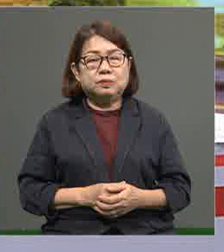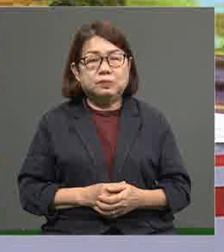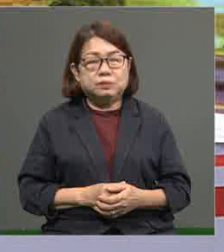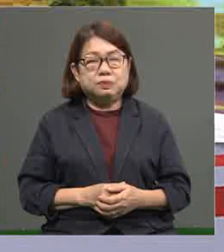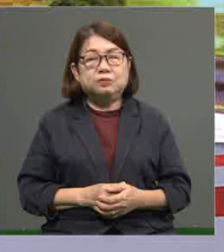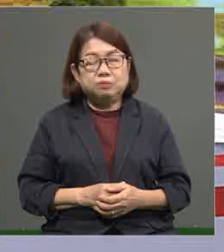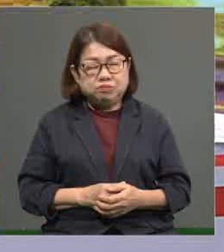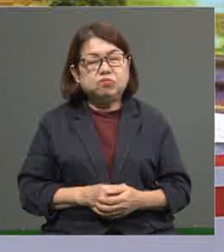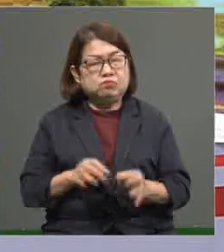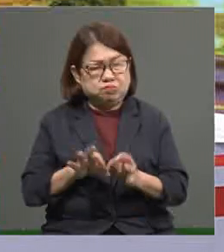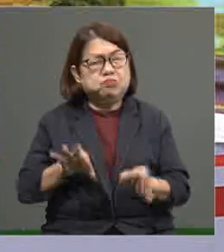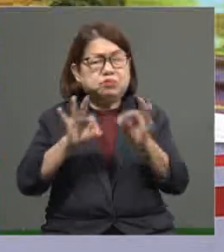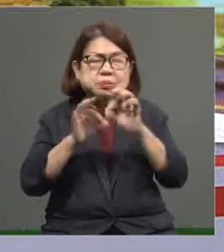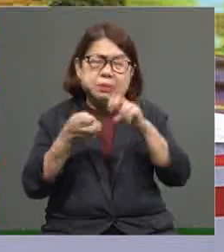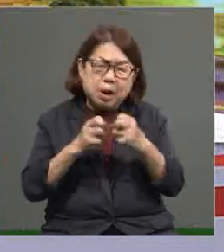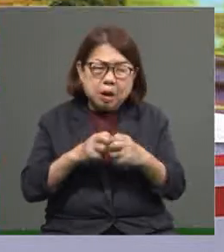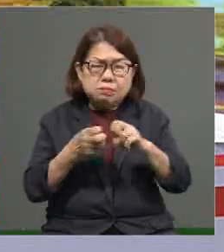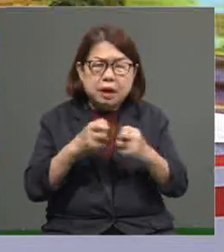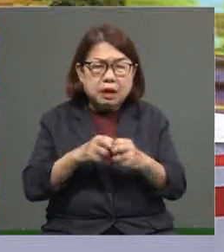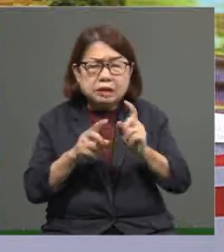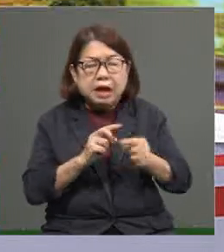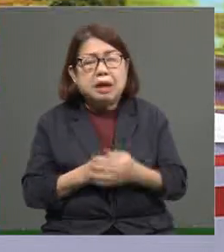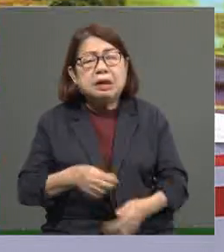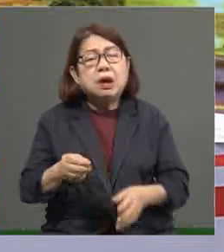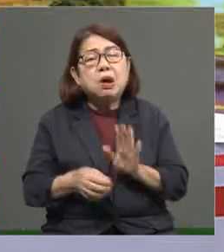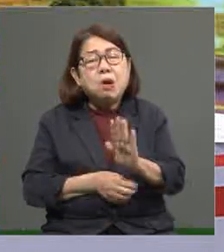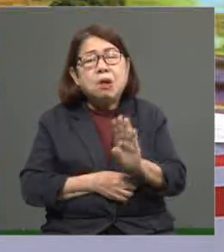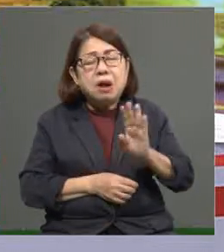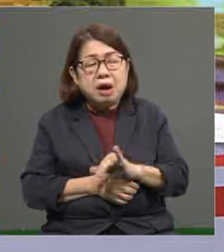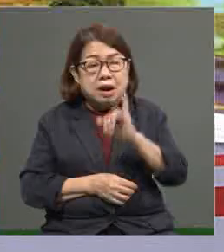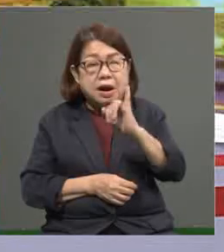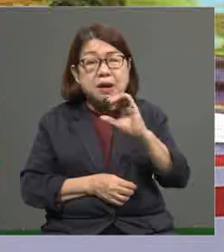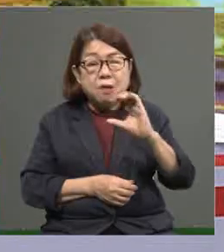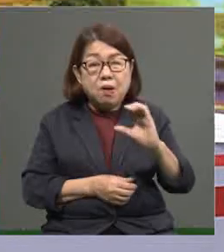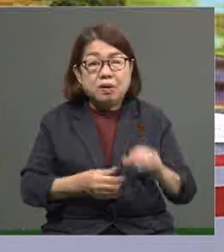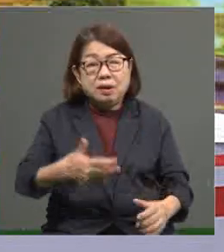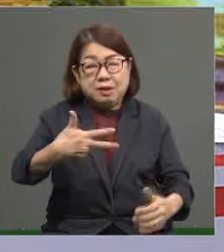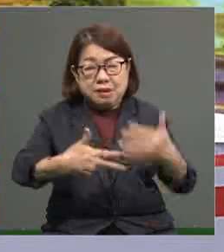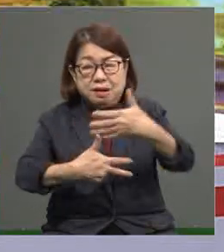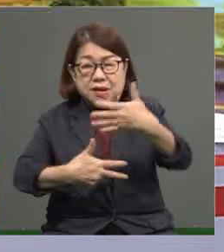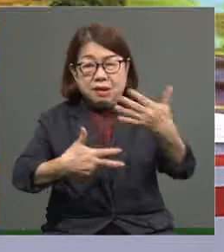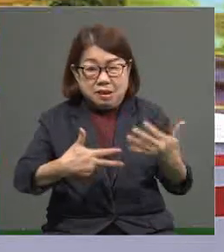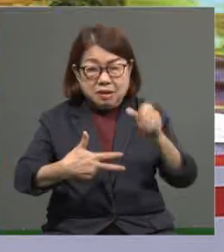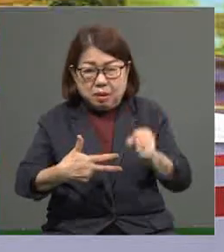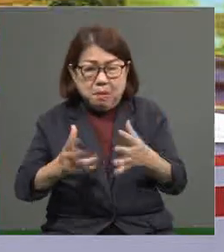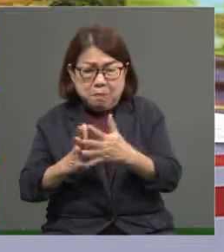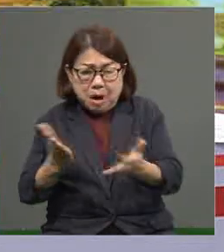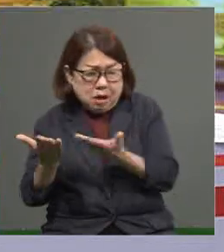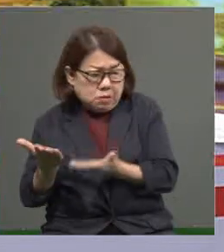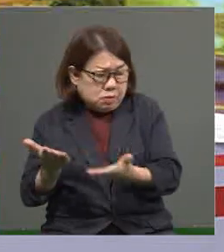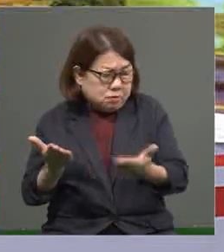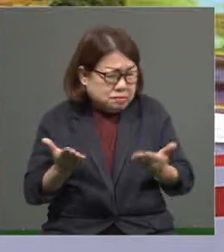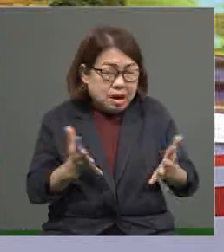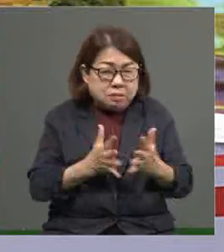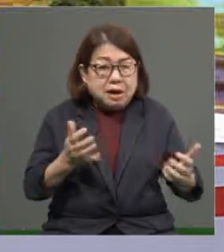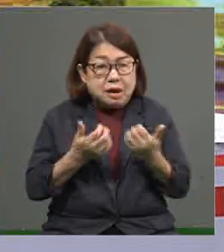อ่ะเวลามีเรื่องวุ่นๆอะไรอย่าเงี้ยอย่างเรื่องของิไอคอนแล้วมันแยกย่อยอย่างเงี้ยเราเราจะได้ยินสำนวนบอกว่ามันยุ่งเป็นลิงแก้แหนะฮะแต่ปรากฏ